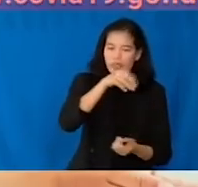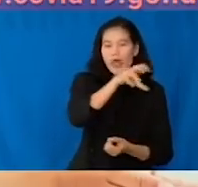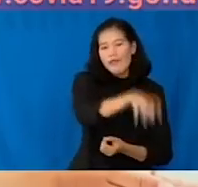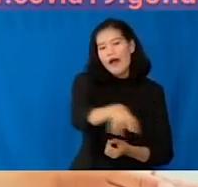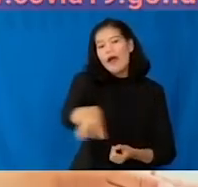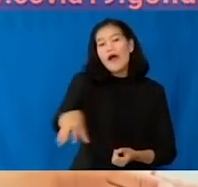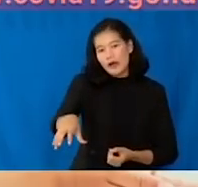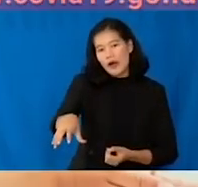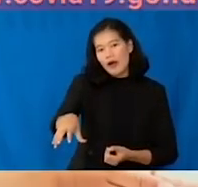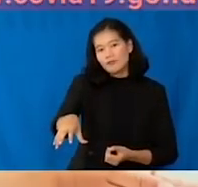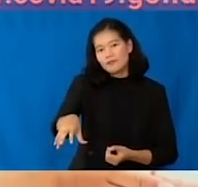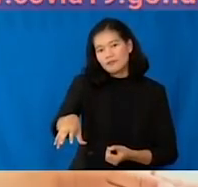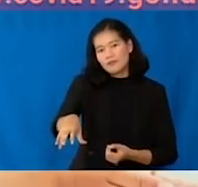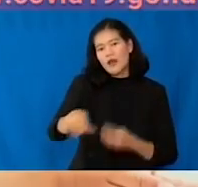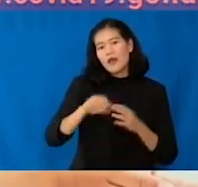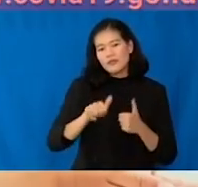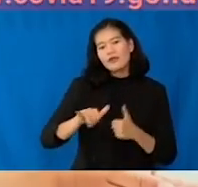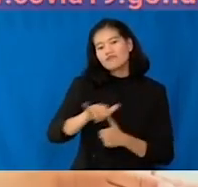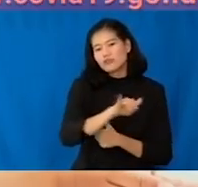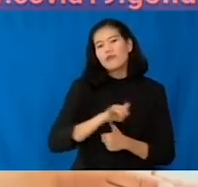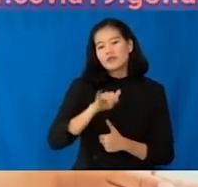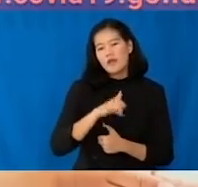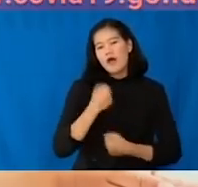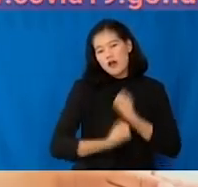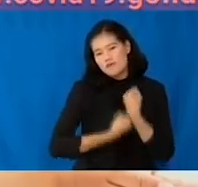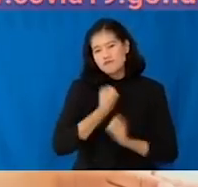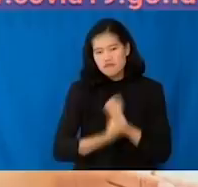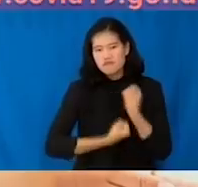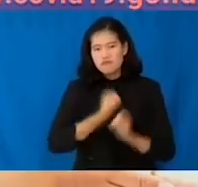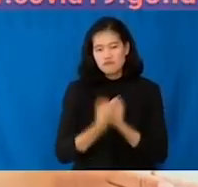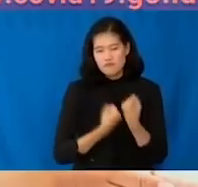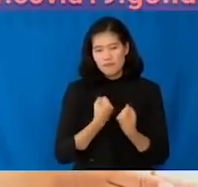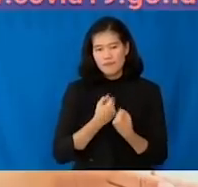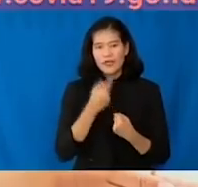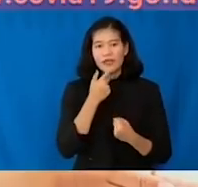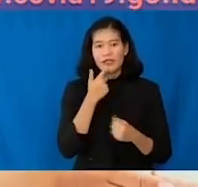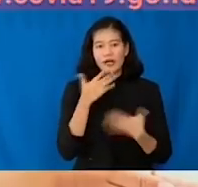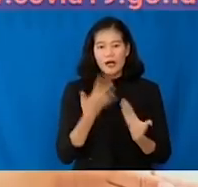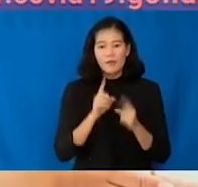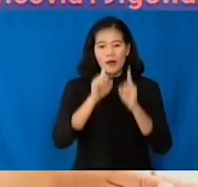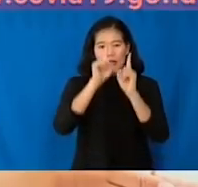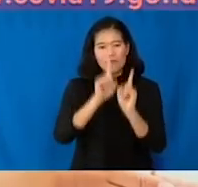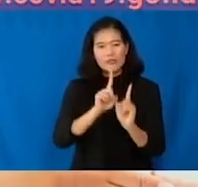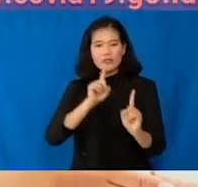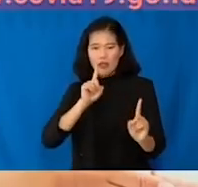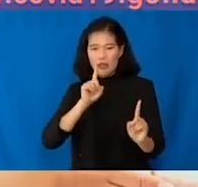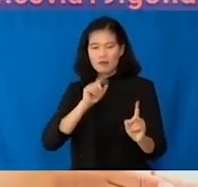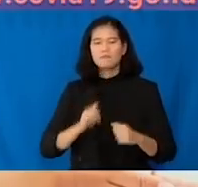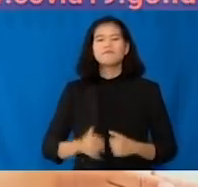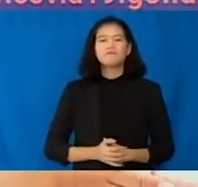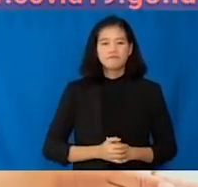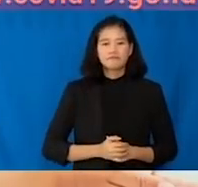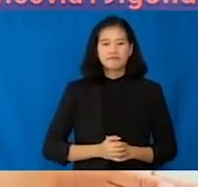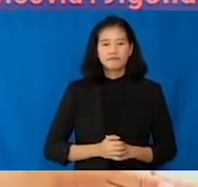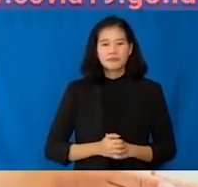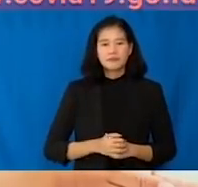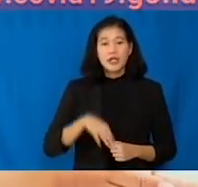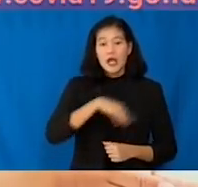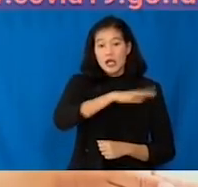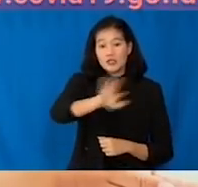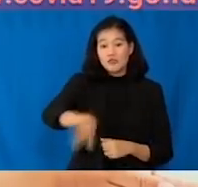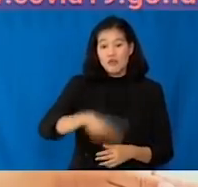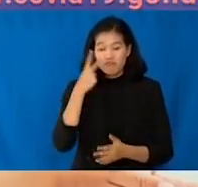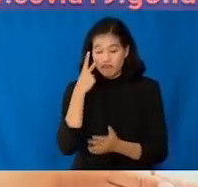semakin mengintegrasikan di dalam kaitan dengan physical dispensing ini semuanya sudah